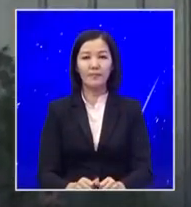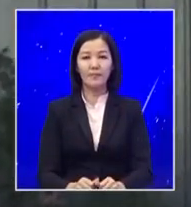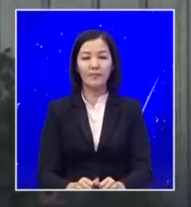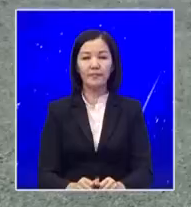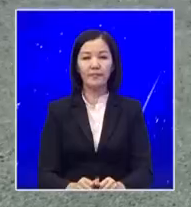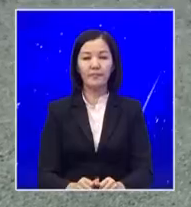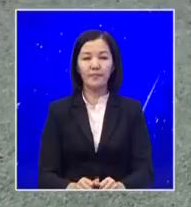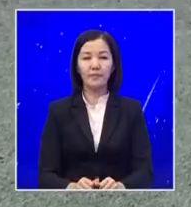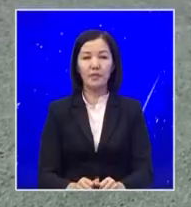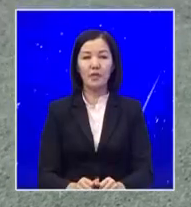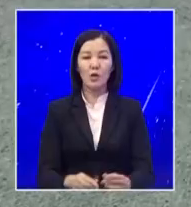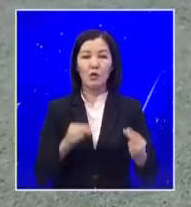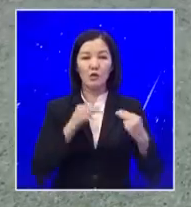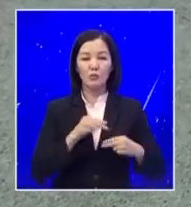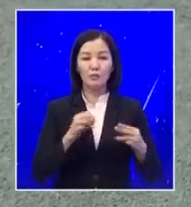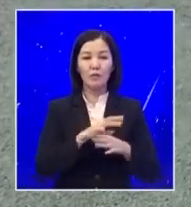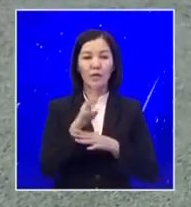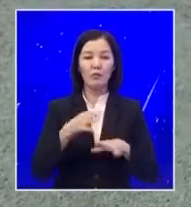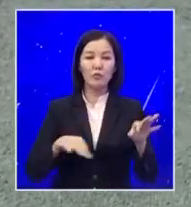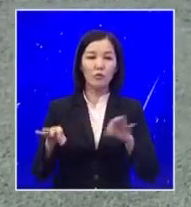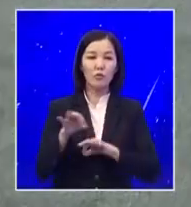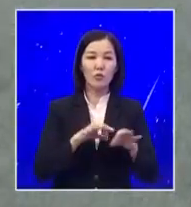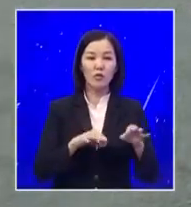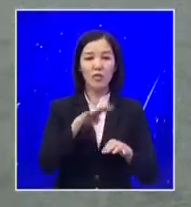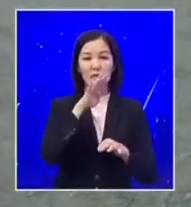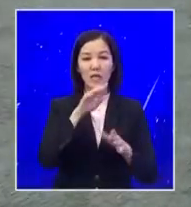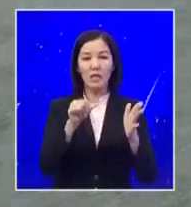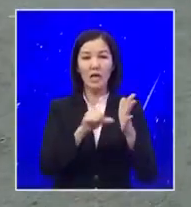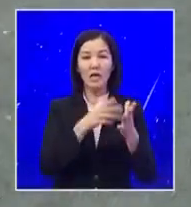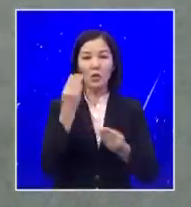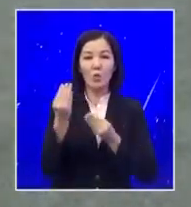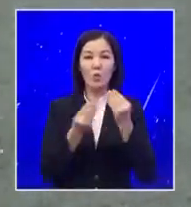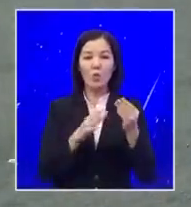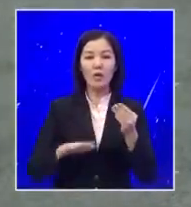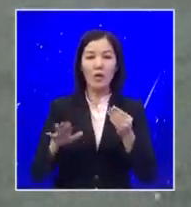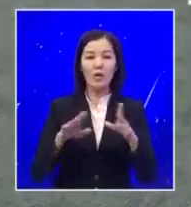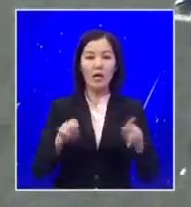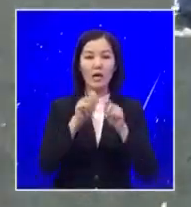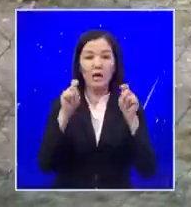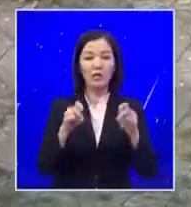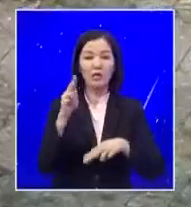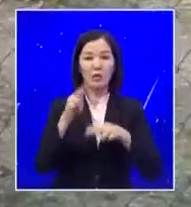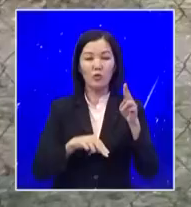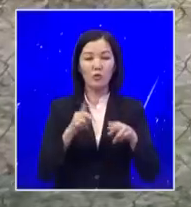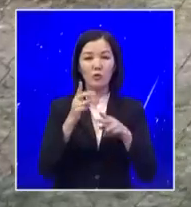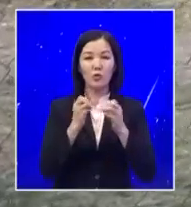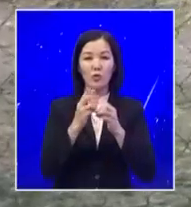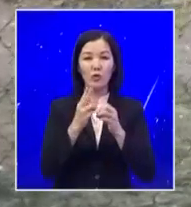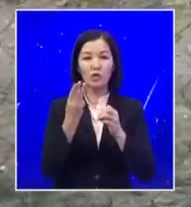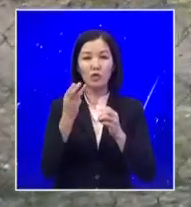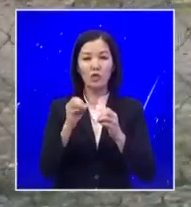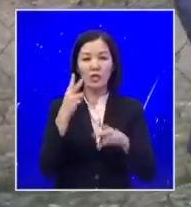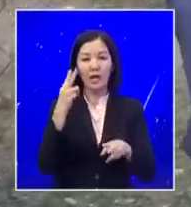При хорошей работе. Жұмыспен қамтудың жол картасы аясында Текеліде 6 ойын алаңы бой көтерді. Құрылыс жұмыстары 12 шілдеде